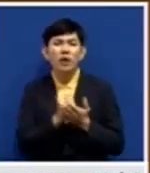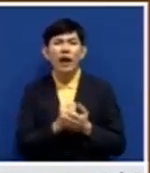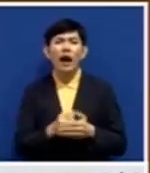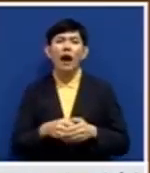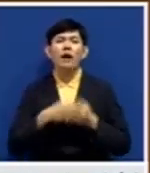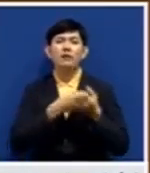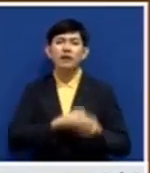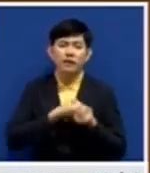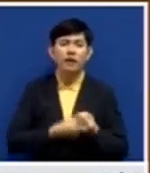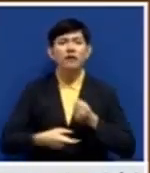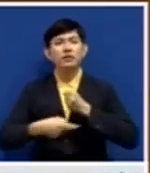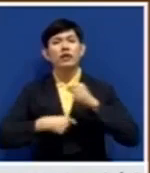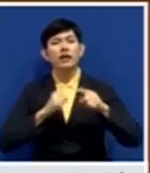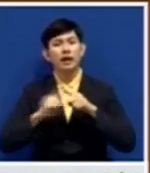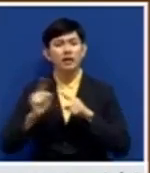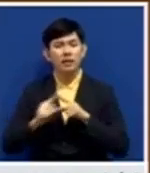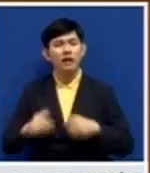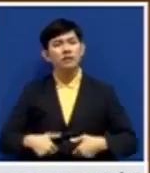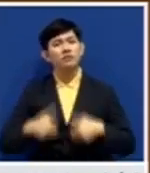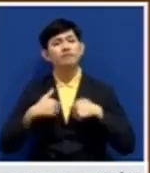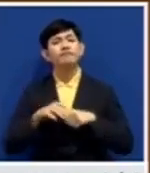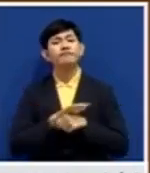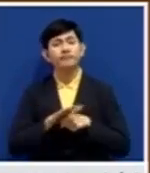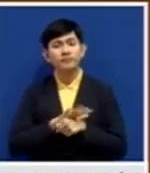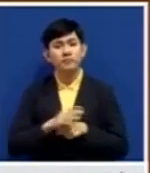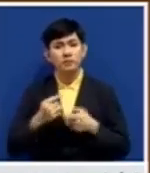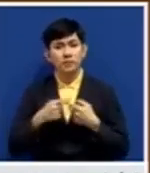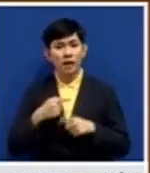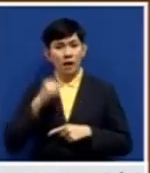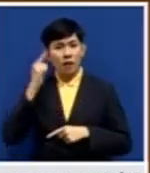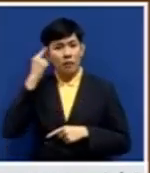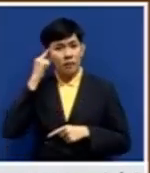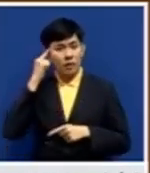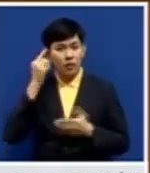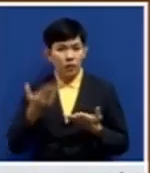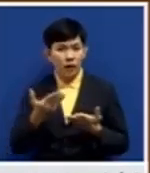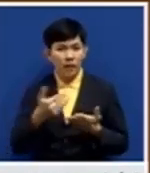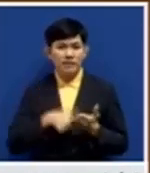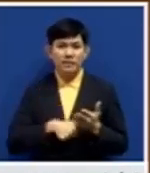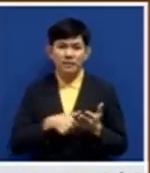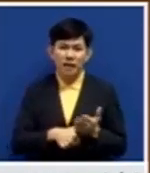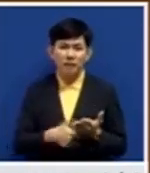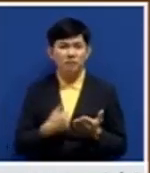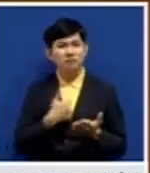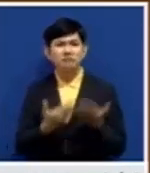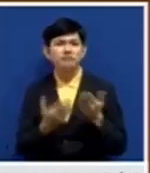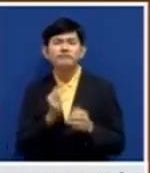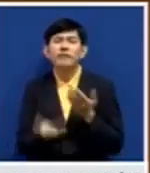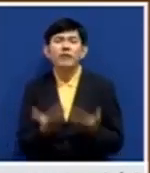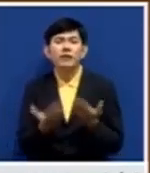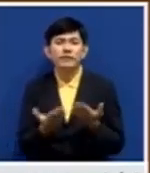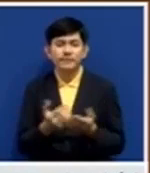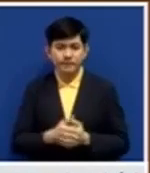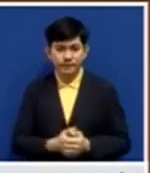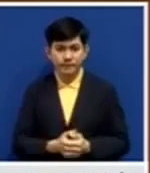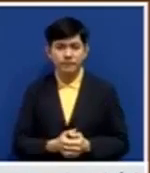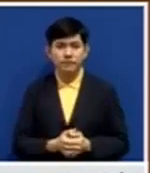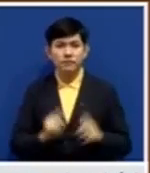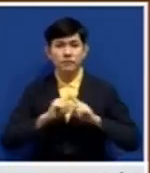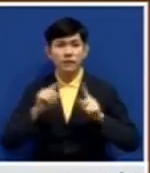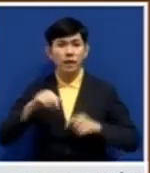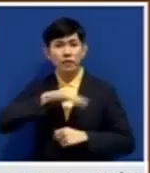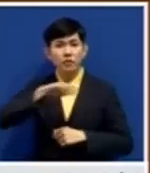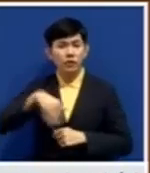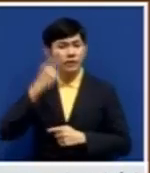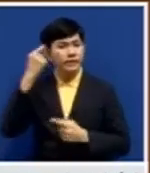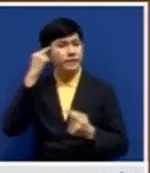แล้วก็พอไม่พอกินเราไม่รู้ว่าจะเรียกนั้นว่าจำนำยุ่งฉางหรือท่านจะเรียกอย่างนั้นก็ได้ทุกคนเน้น